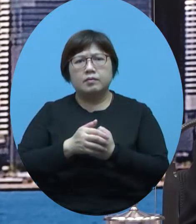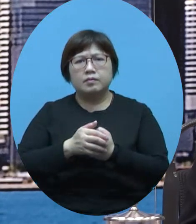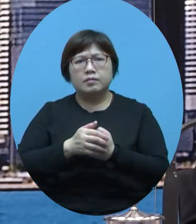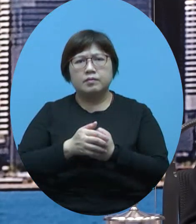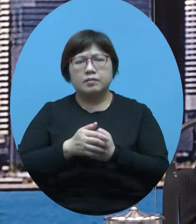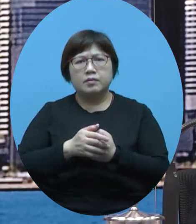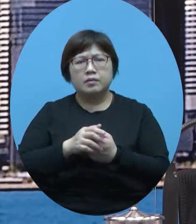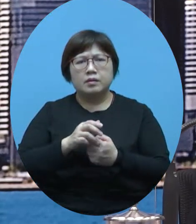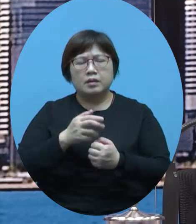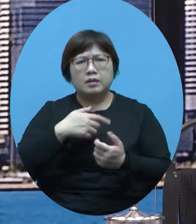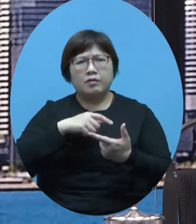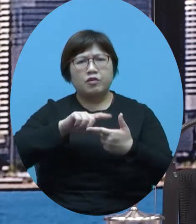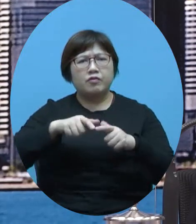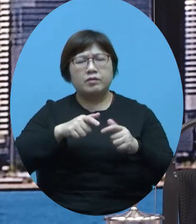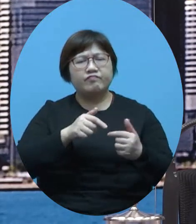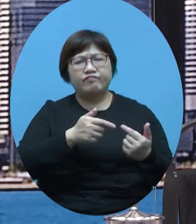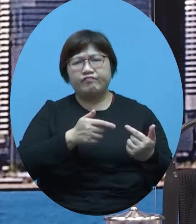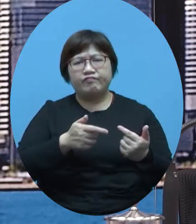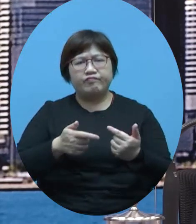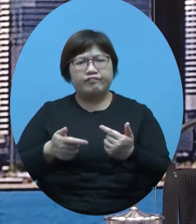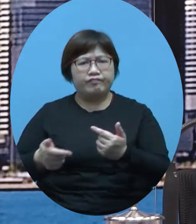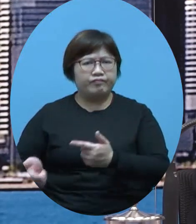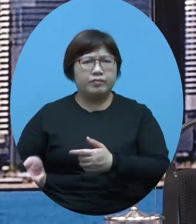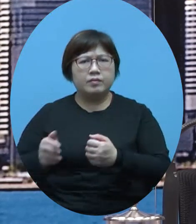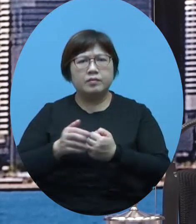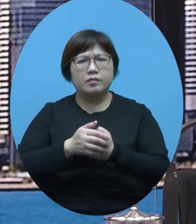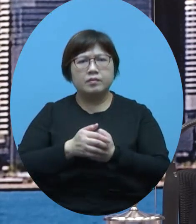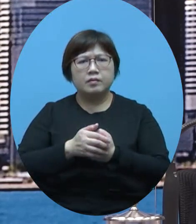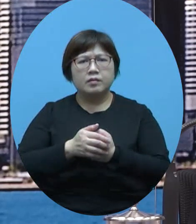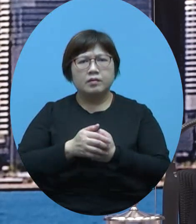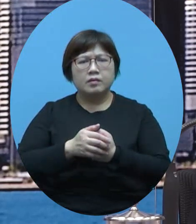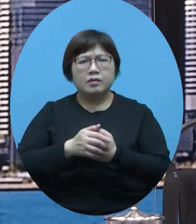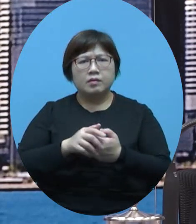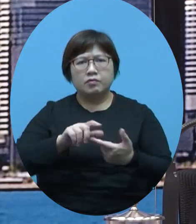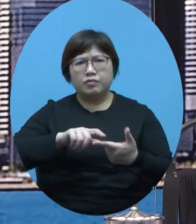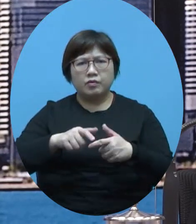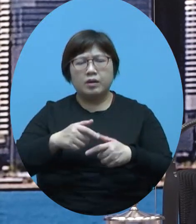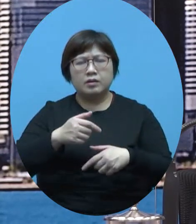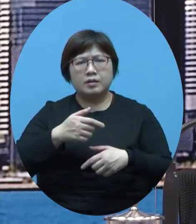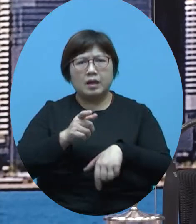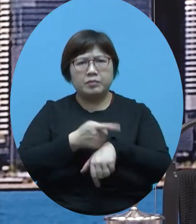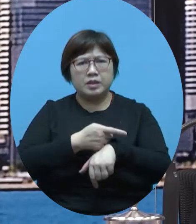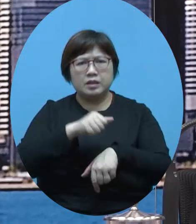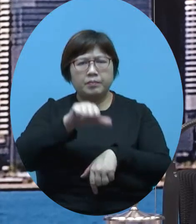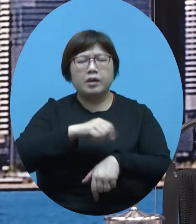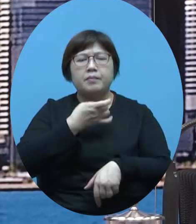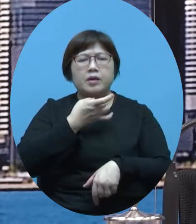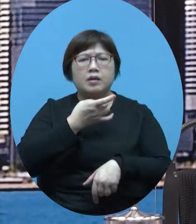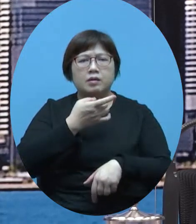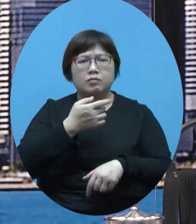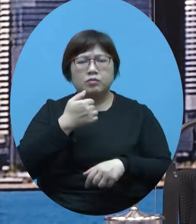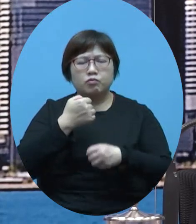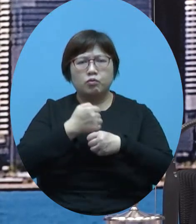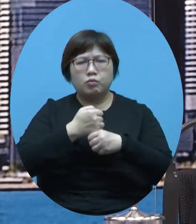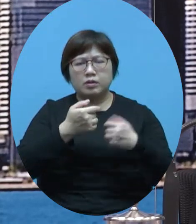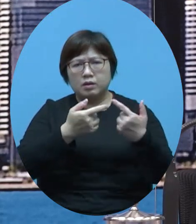維持緊的一個策略咯。咁呢個策略咧，我哋睇到暫時都未即係未失敗嘅嚇，咁所以咧都值得係繼續去